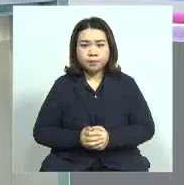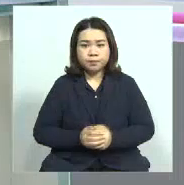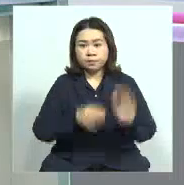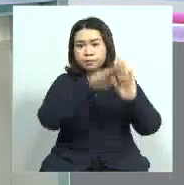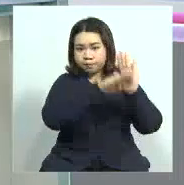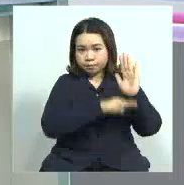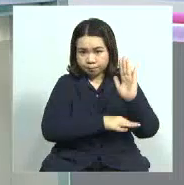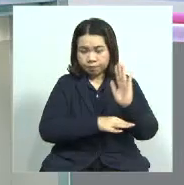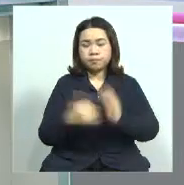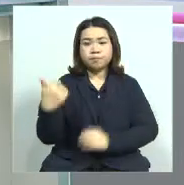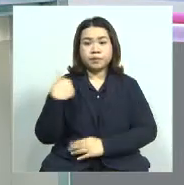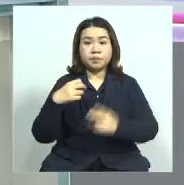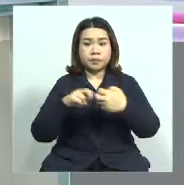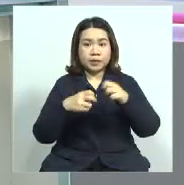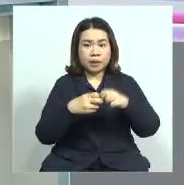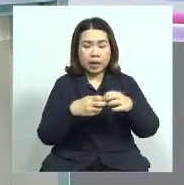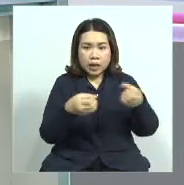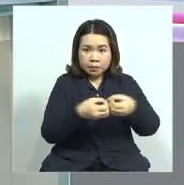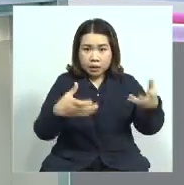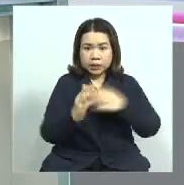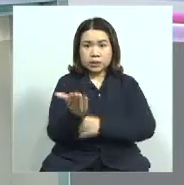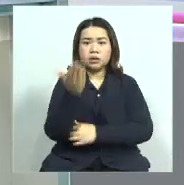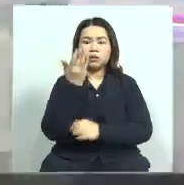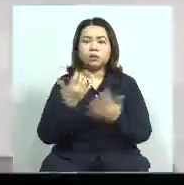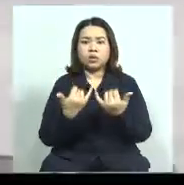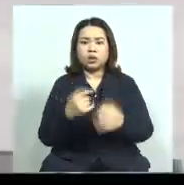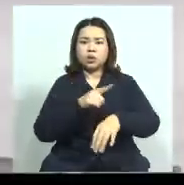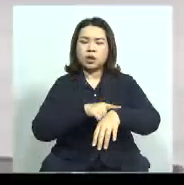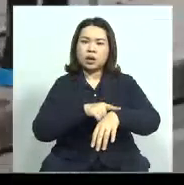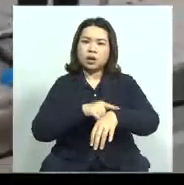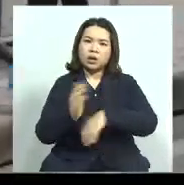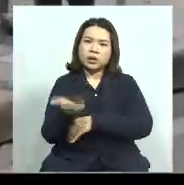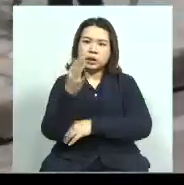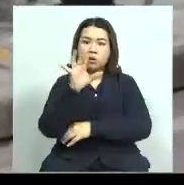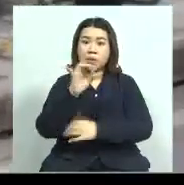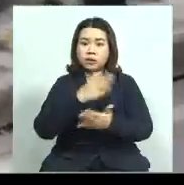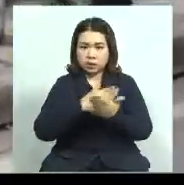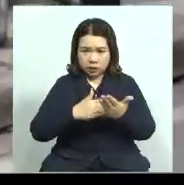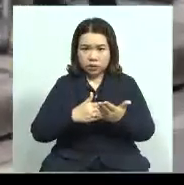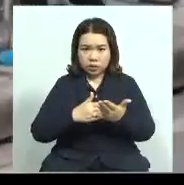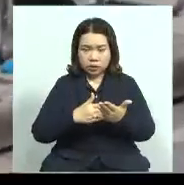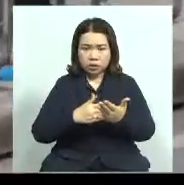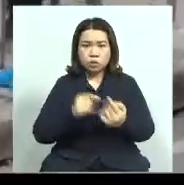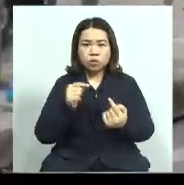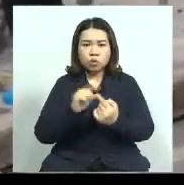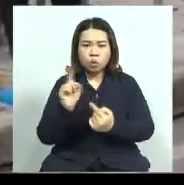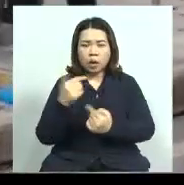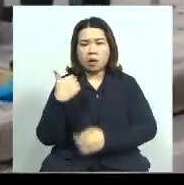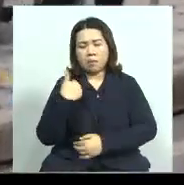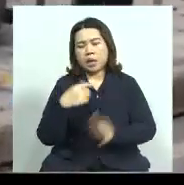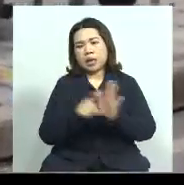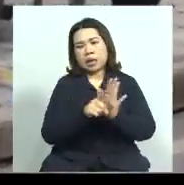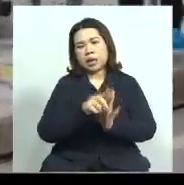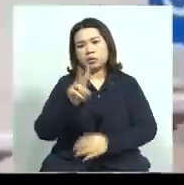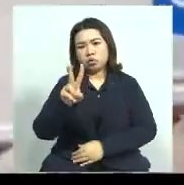มาไล่เรียงในแต่ละจุดนะคะที่เกิดเหตุขึ้นตั้งแต่ช่วงเช้าที่ผ่านมาเวลาประมาณ 8:30 ค่ะเกิดระเบิดขึ้น2ครั้งนะ